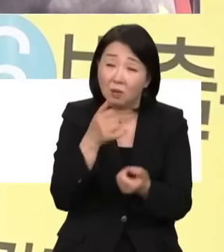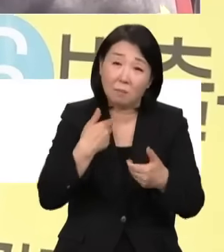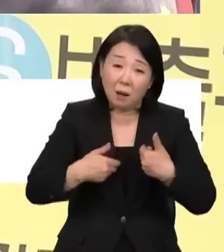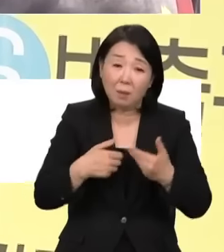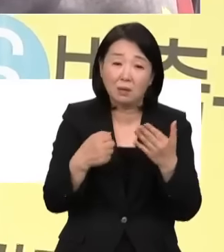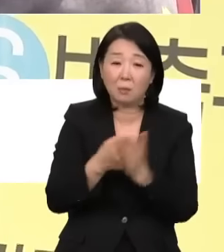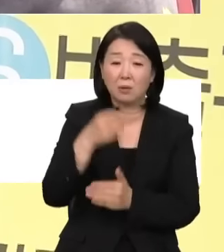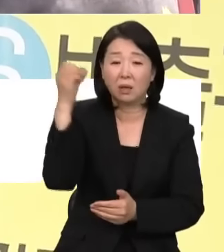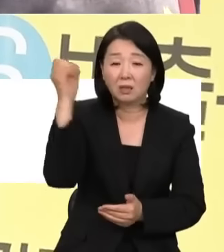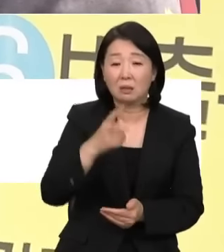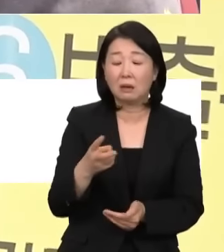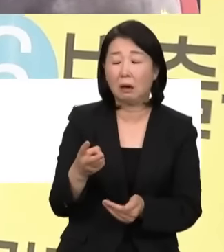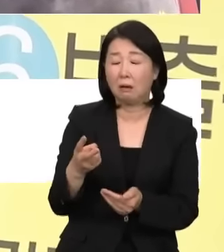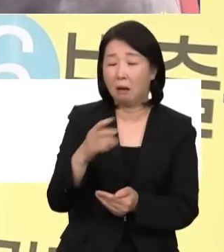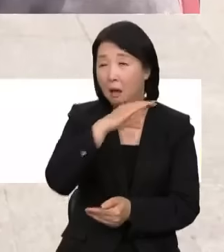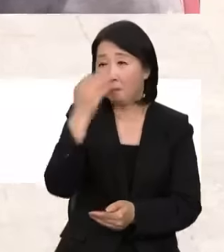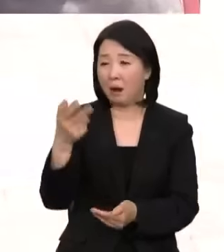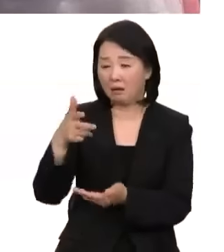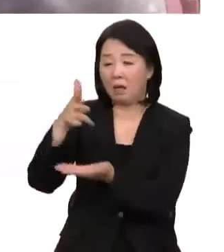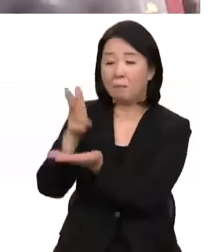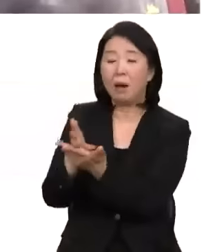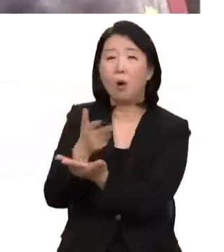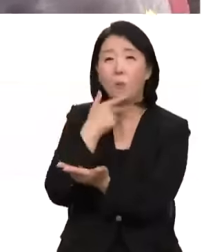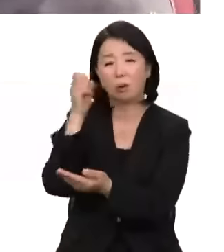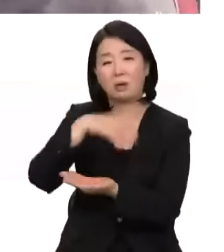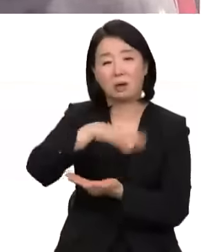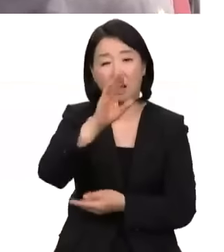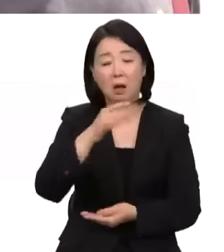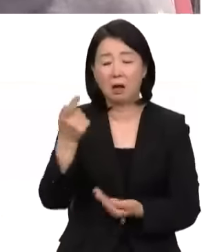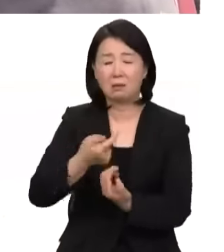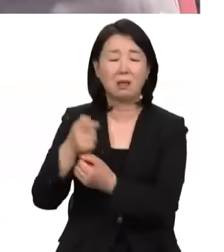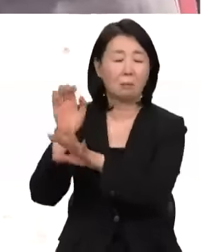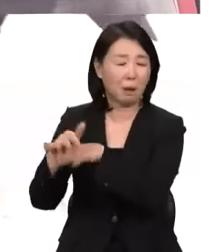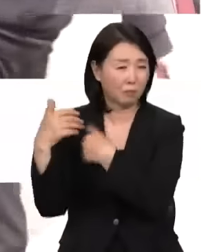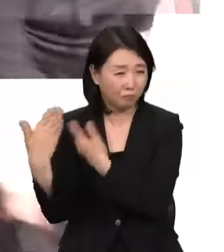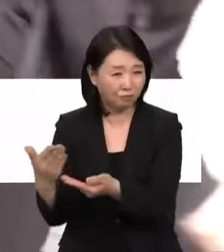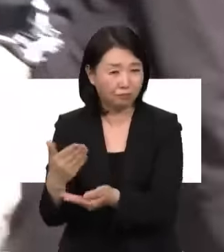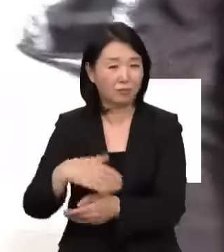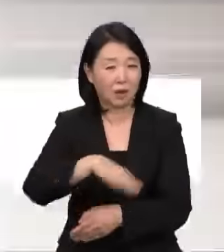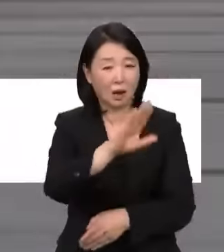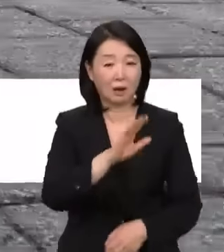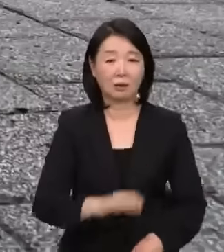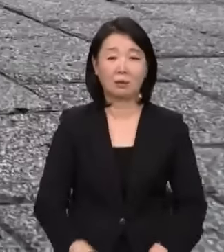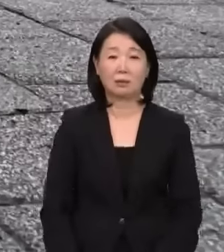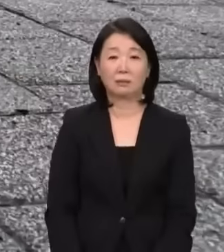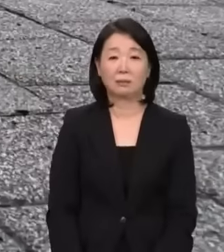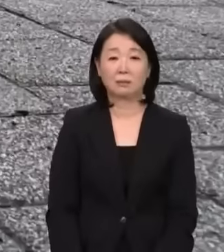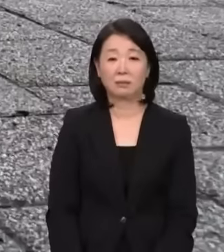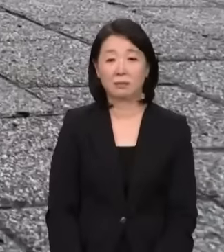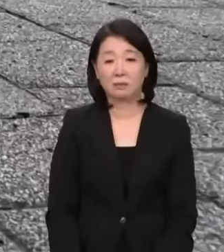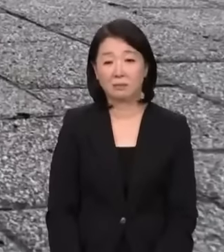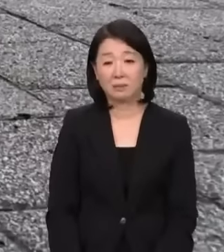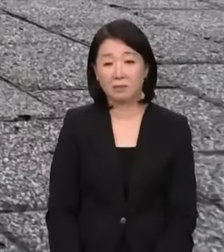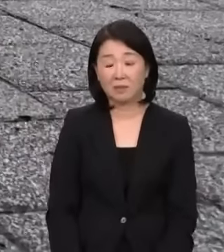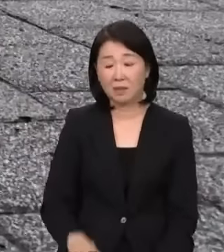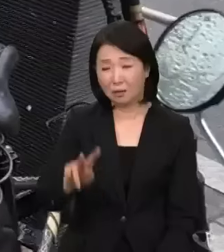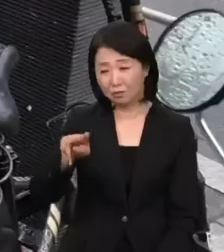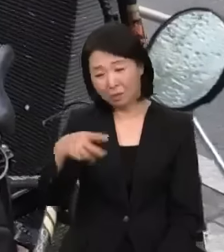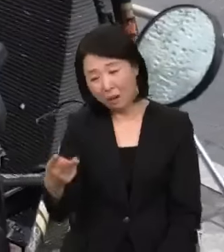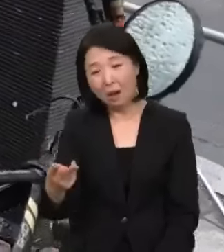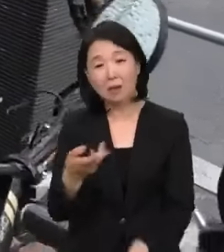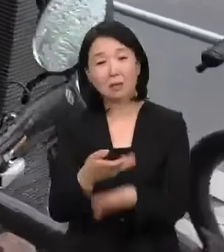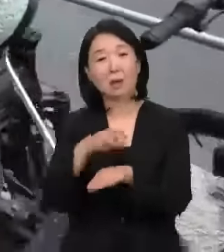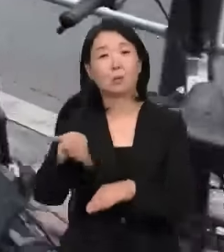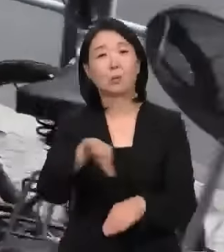그냥 제대로 안 놓고 갈 때도 있고, 아무렇게나 놓고 갈 때 걸릴 때도 있고. 엉망으로 주차한 건 다른